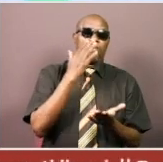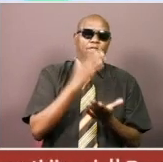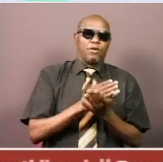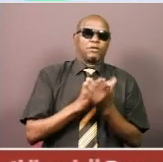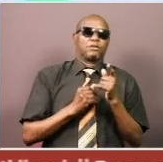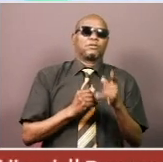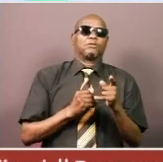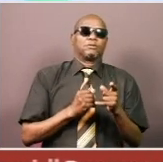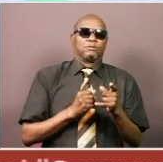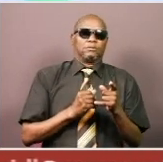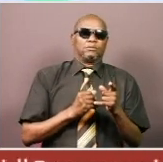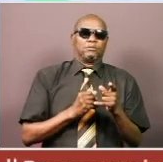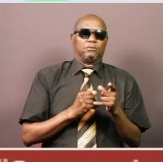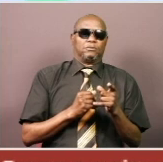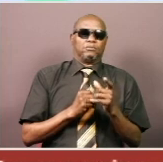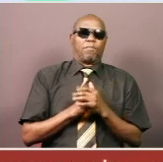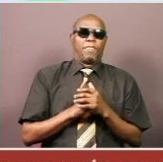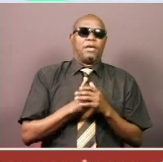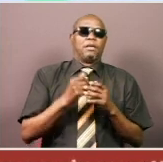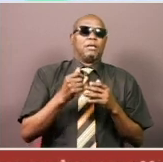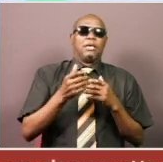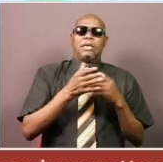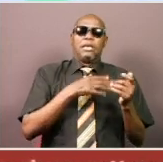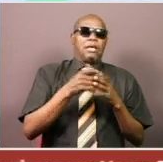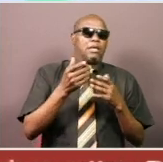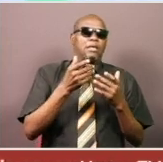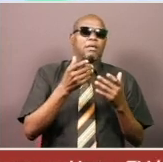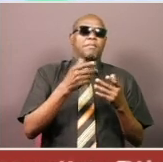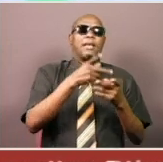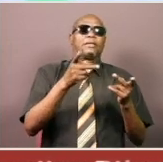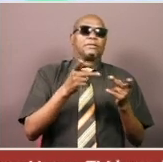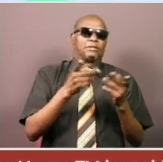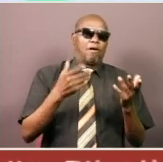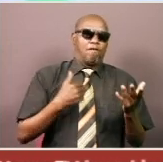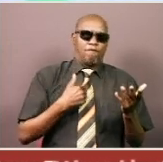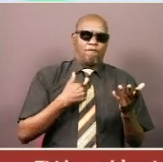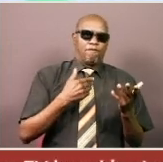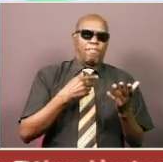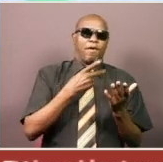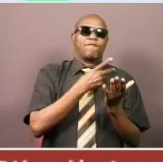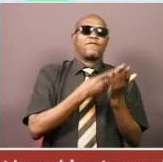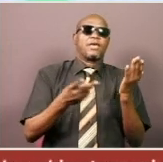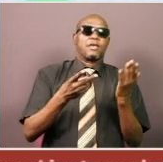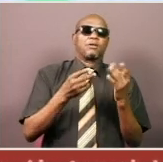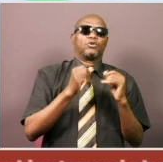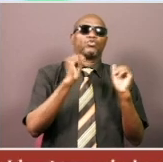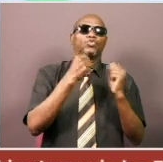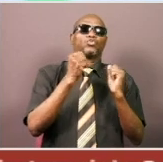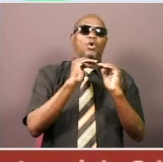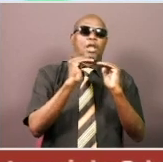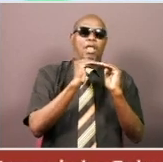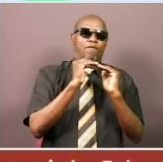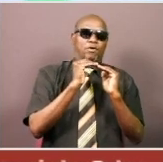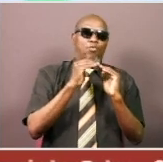all controversy that wherever there is failure at the public or social level,